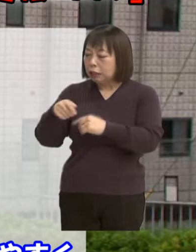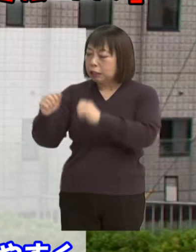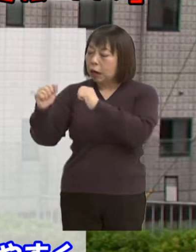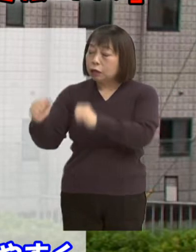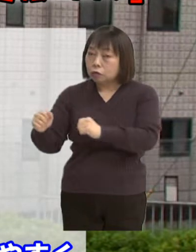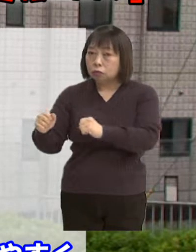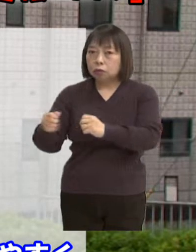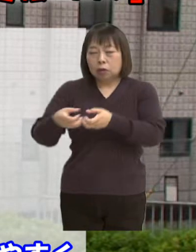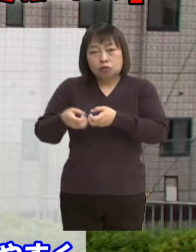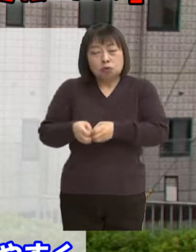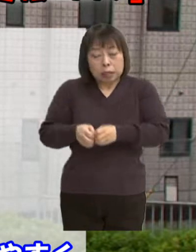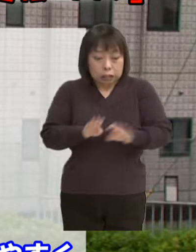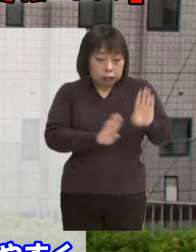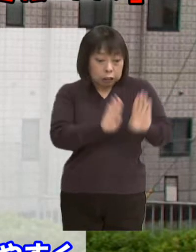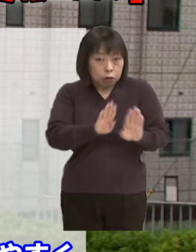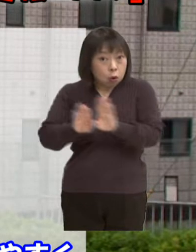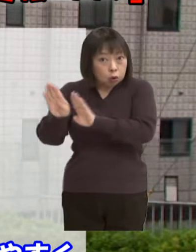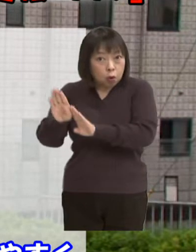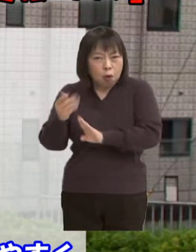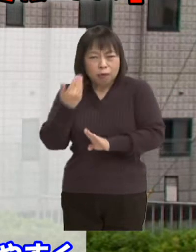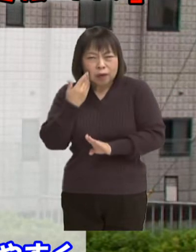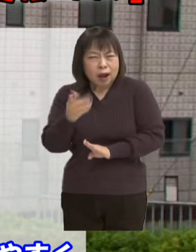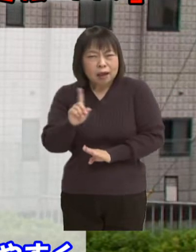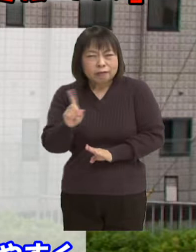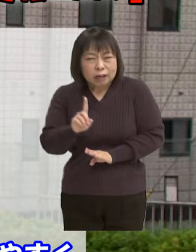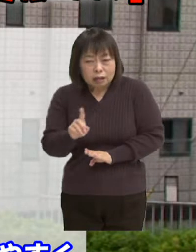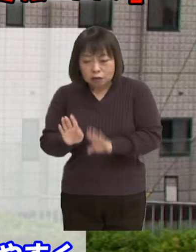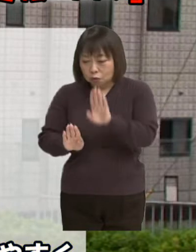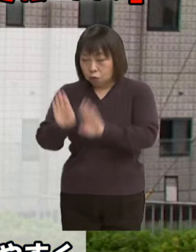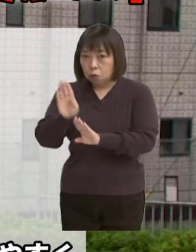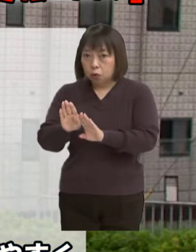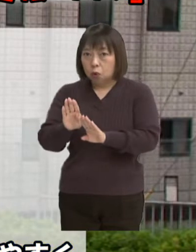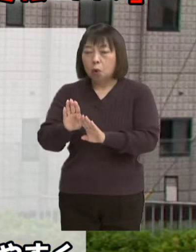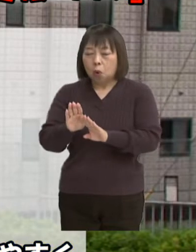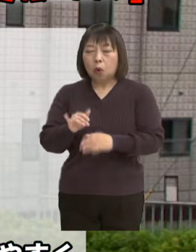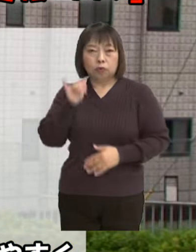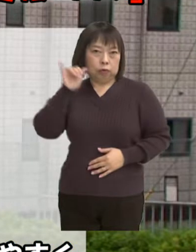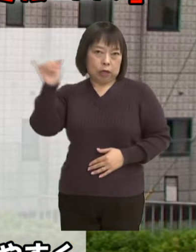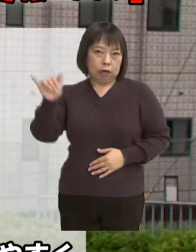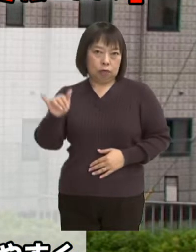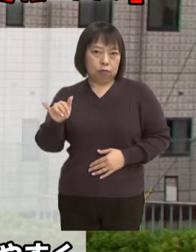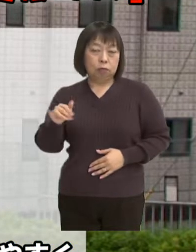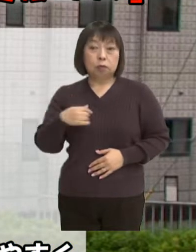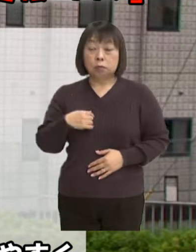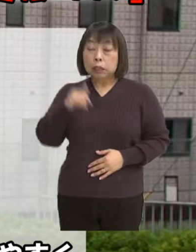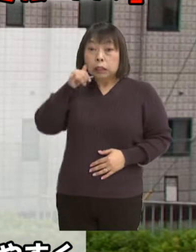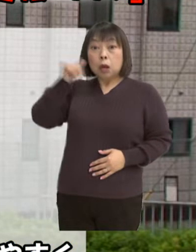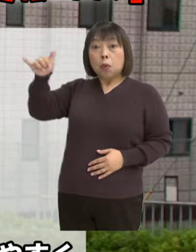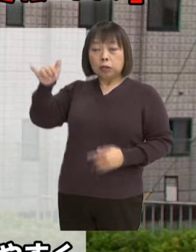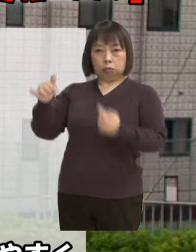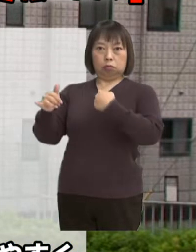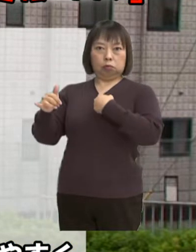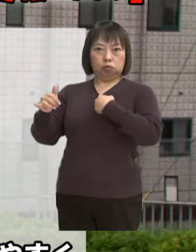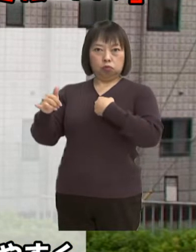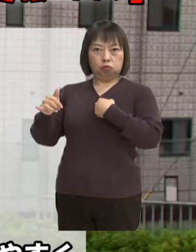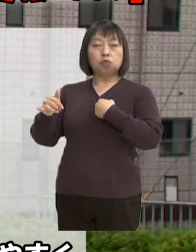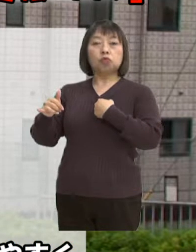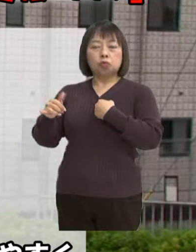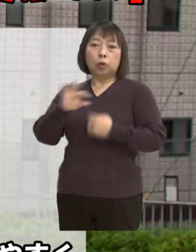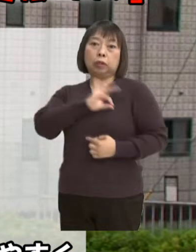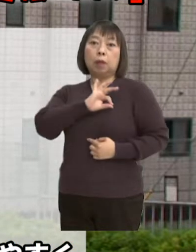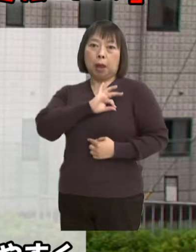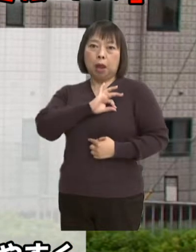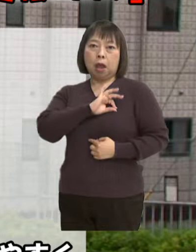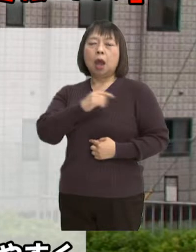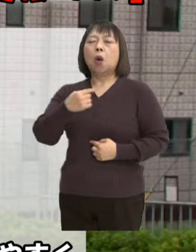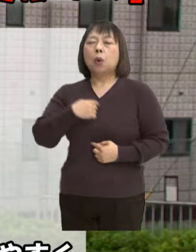がどうしたかを正確に分かりやすく伝える。通報者の氏名、連絡先、私